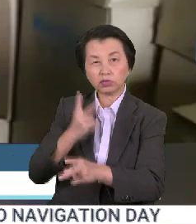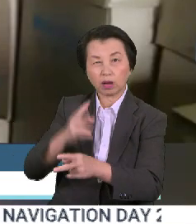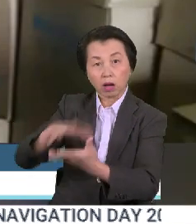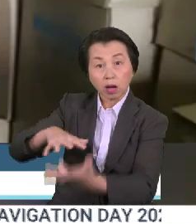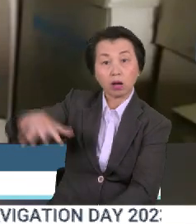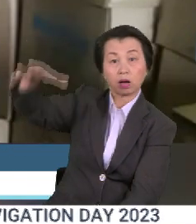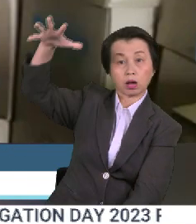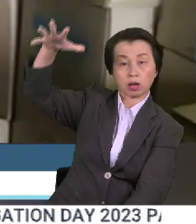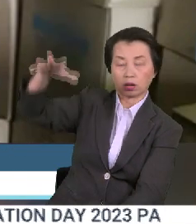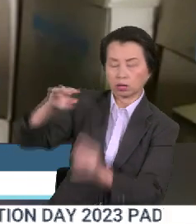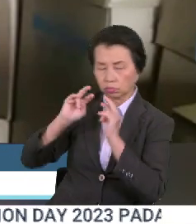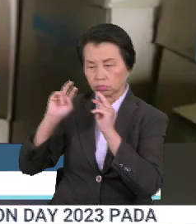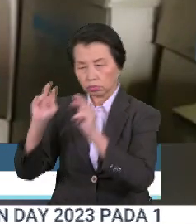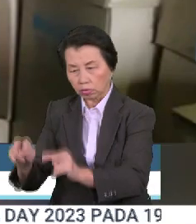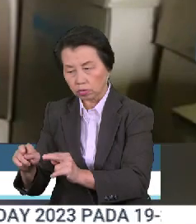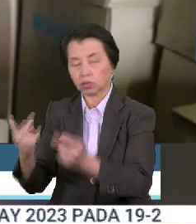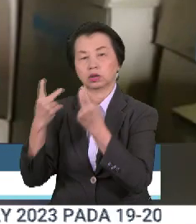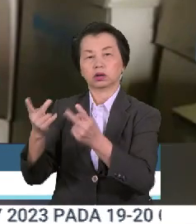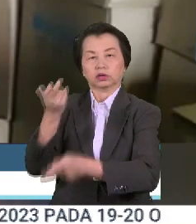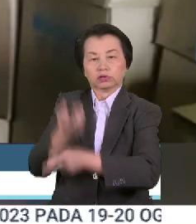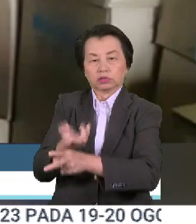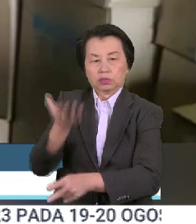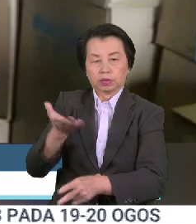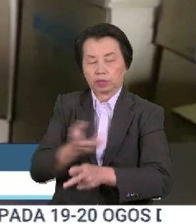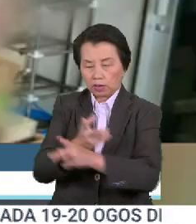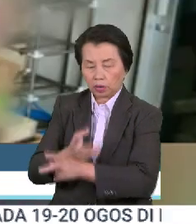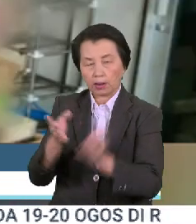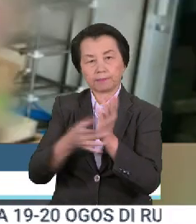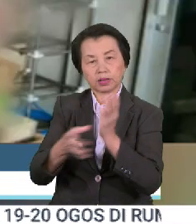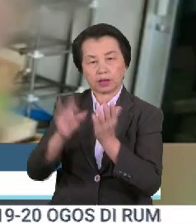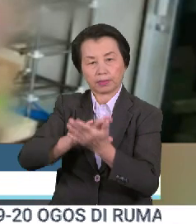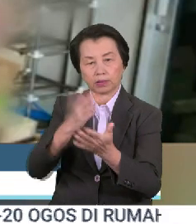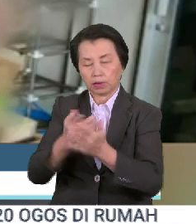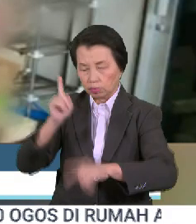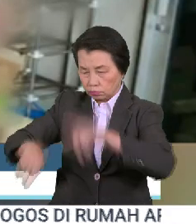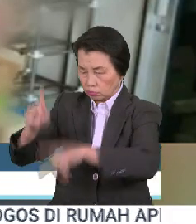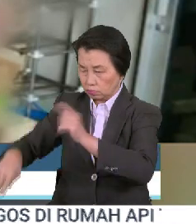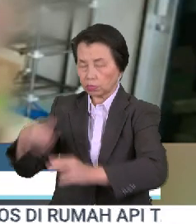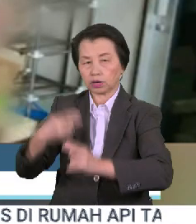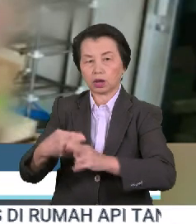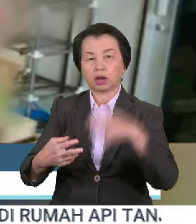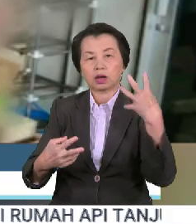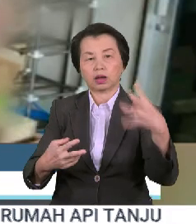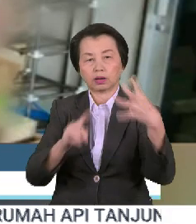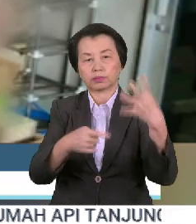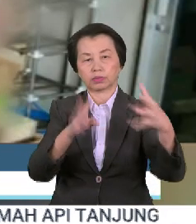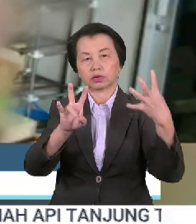simpanan di dalam premis mendapati premis menyimpan barang kaulan minyak masak berbagai dinamo sebanyak